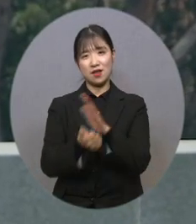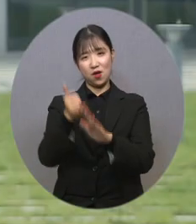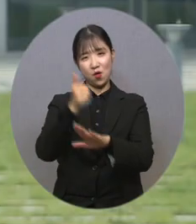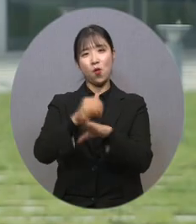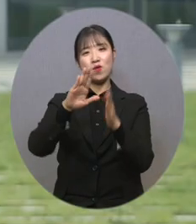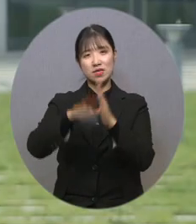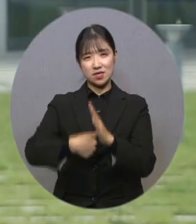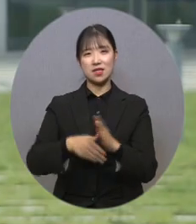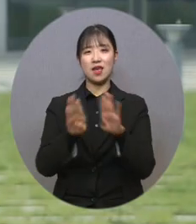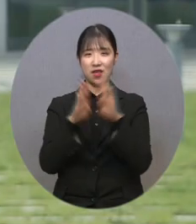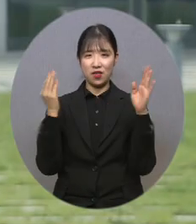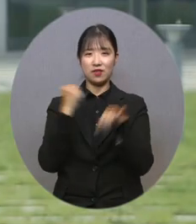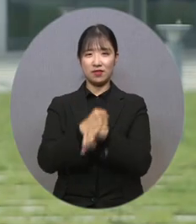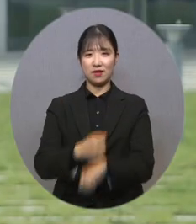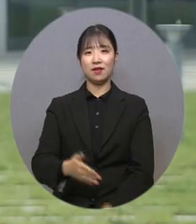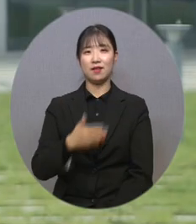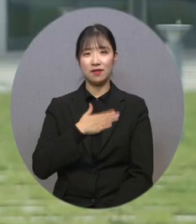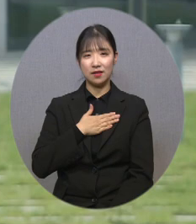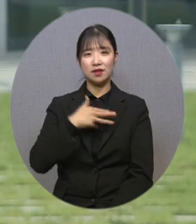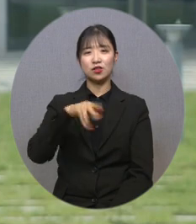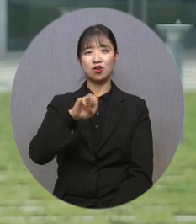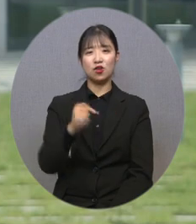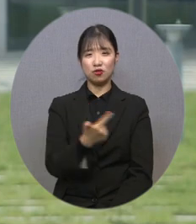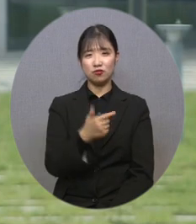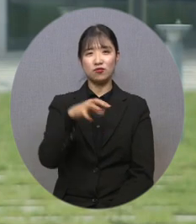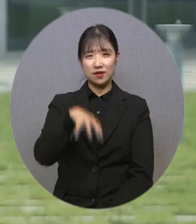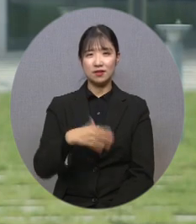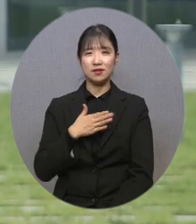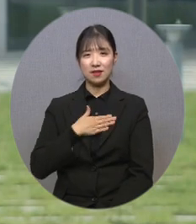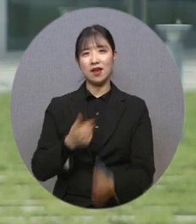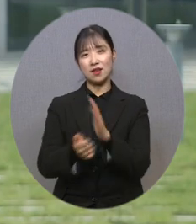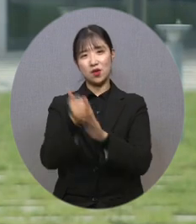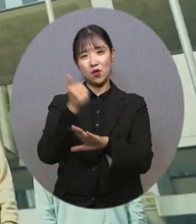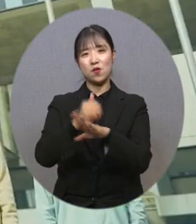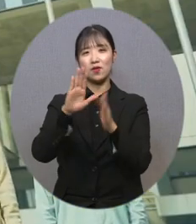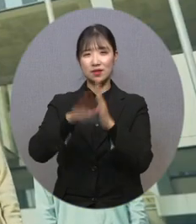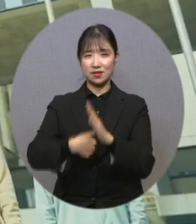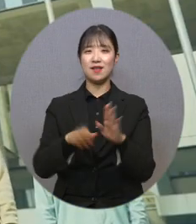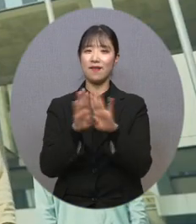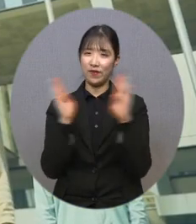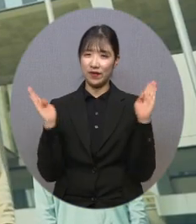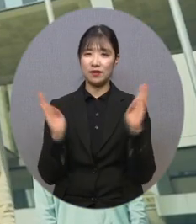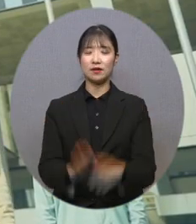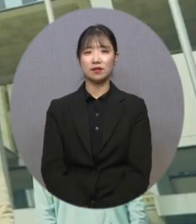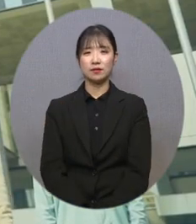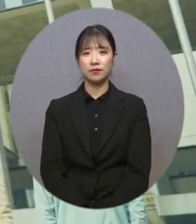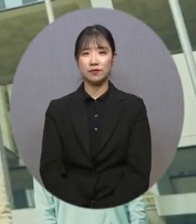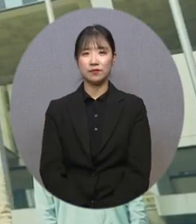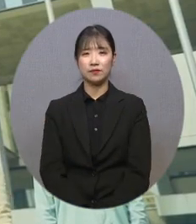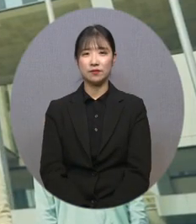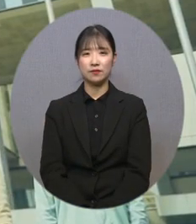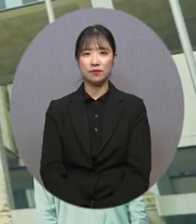연다. 나는 청운에서 나의 성공시대를 연다.